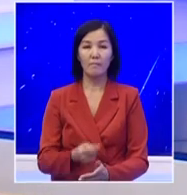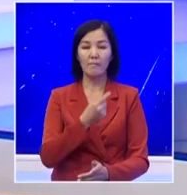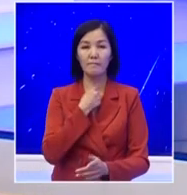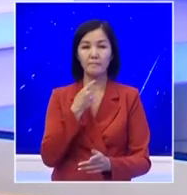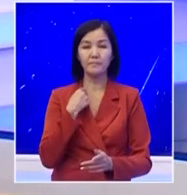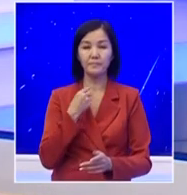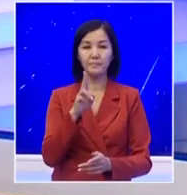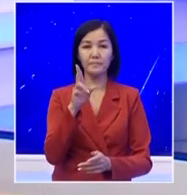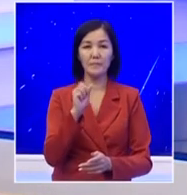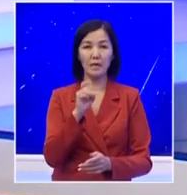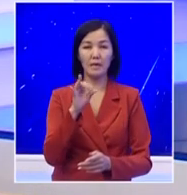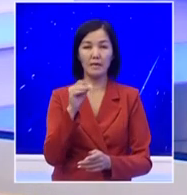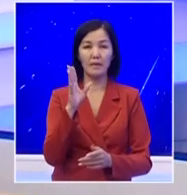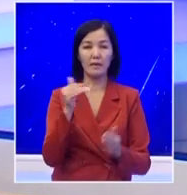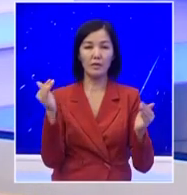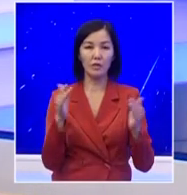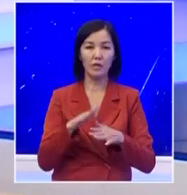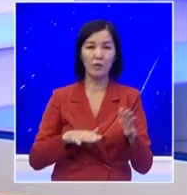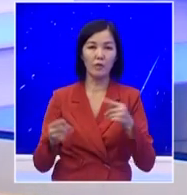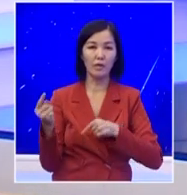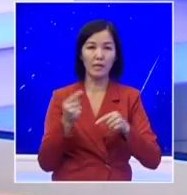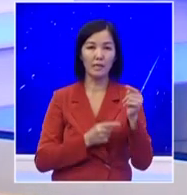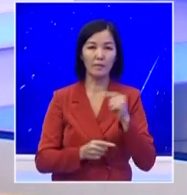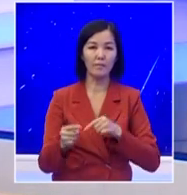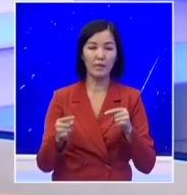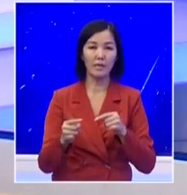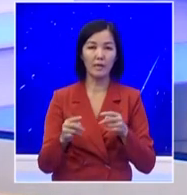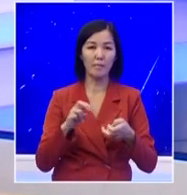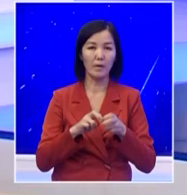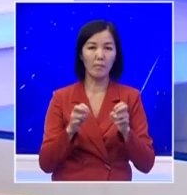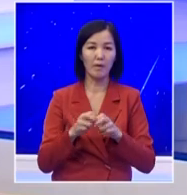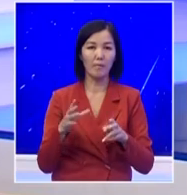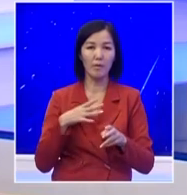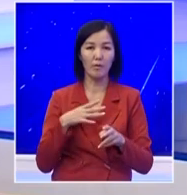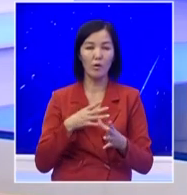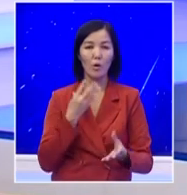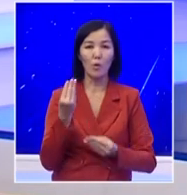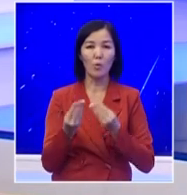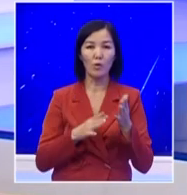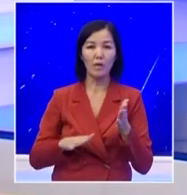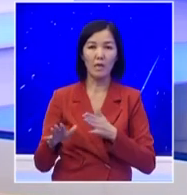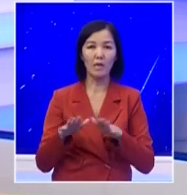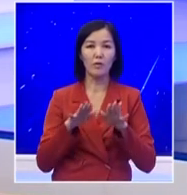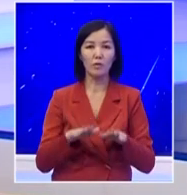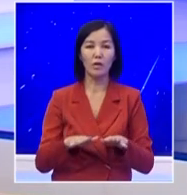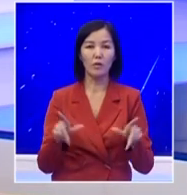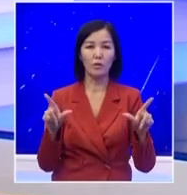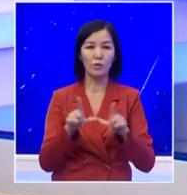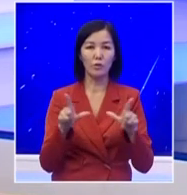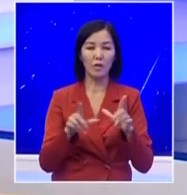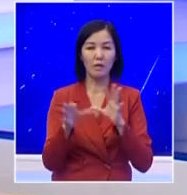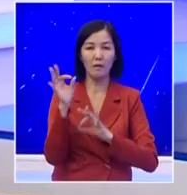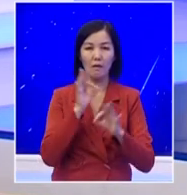Талдықорғандағы Қаратал шағын ауданының тұрғындары мен кәсіпкерлер арасында шу шықты. Оған себеп ойын алаңының орнына дүкен мен дәріхана